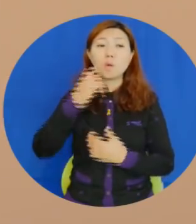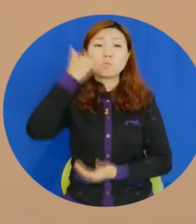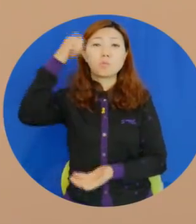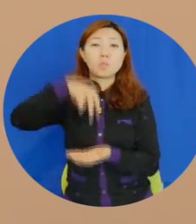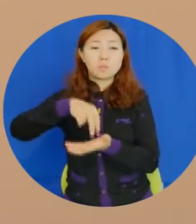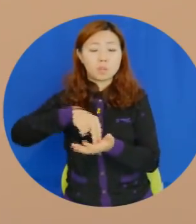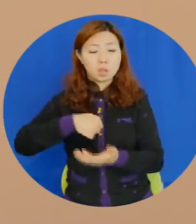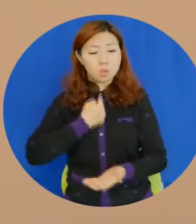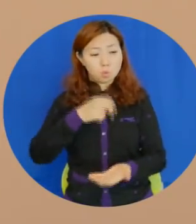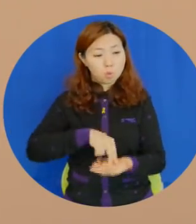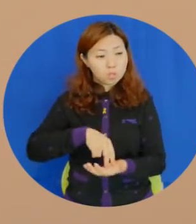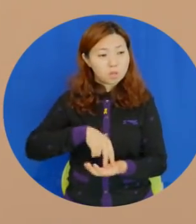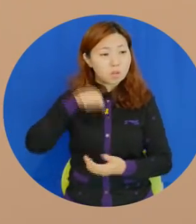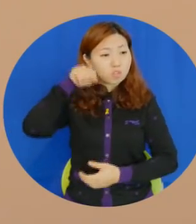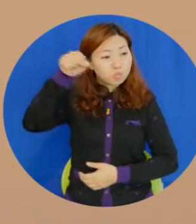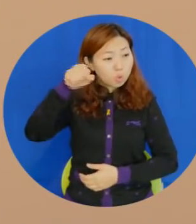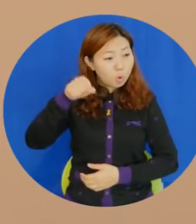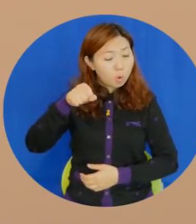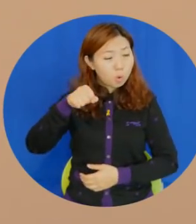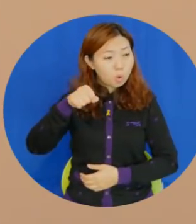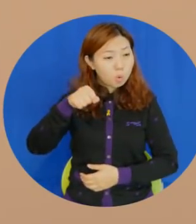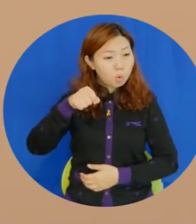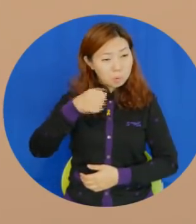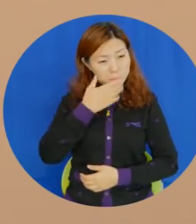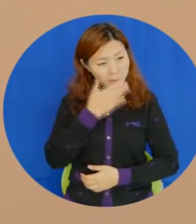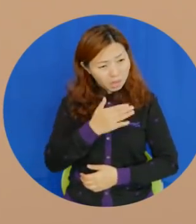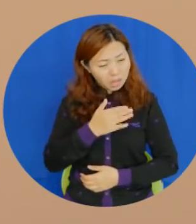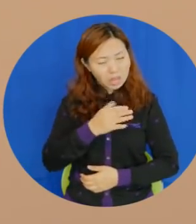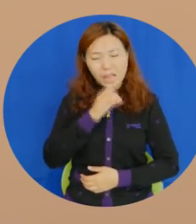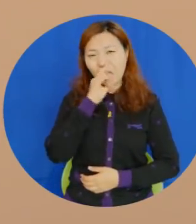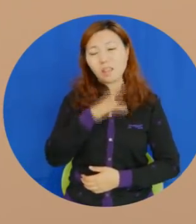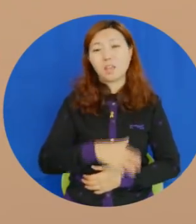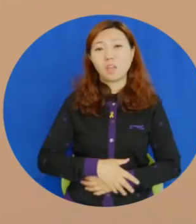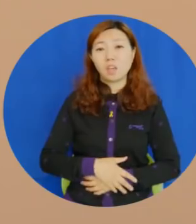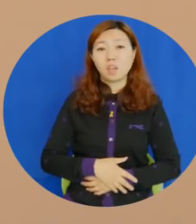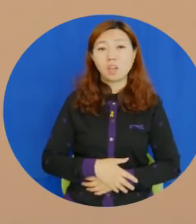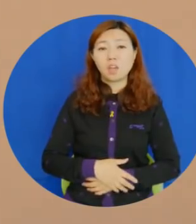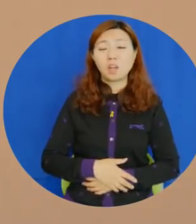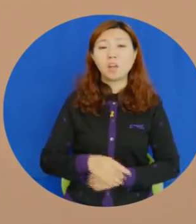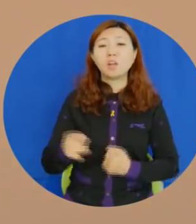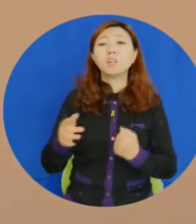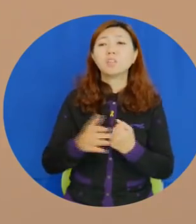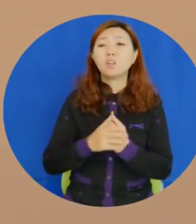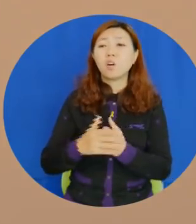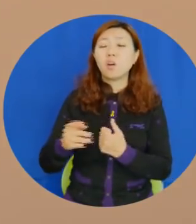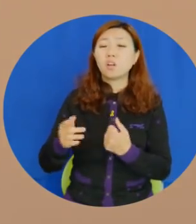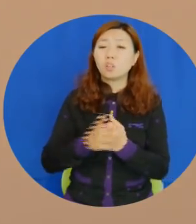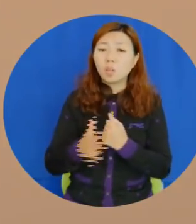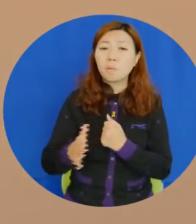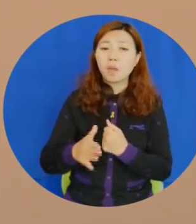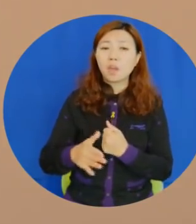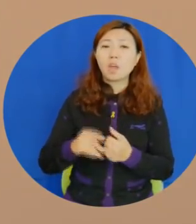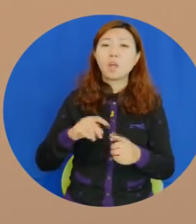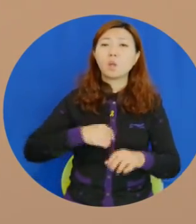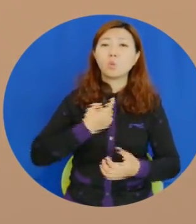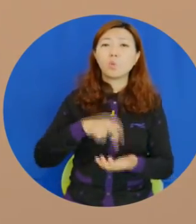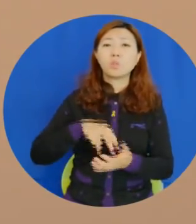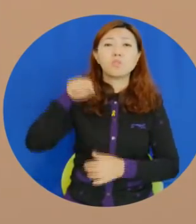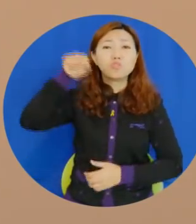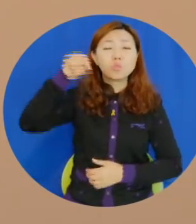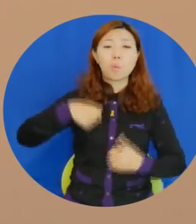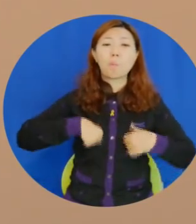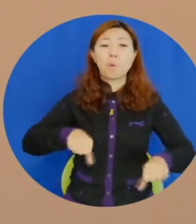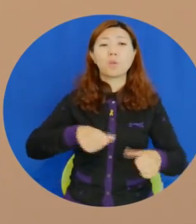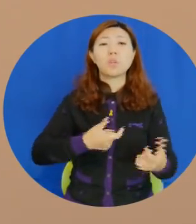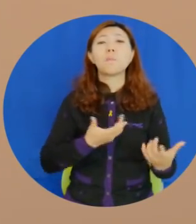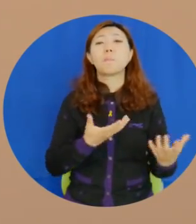부모로서 그거 독립운동 하면 되나? 안 되지. 또 그런 협박 때문에 독립운동 포기한 사람들도 많이